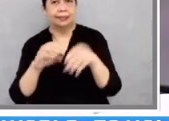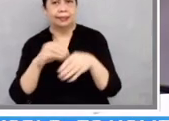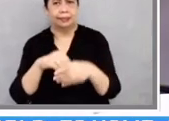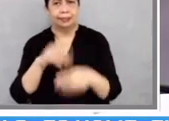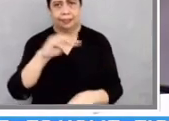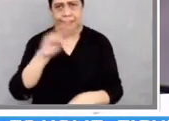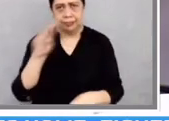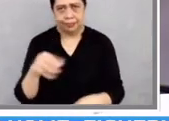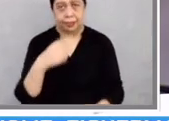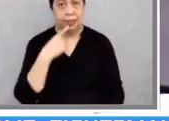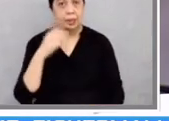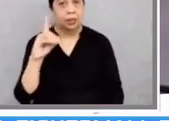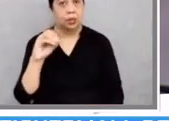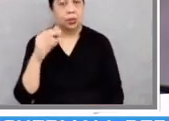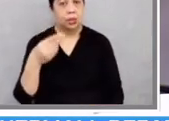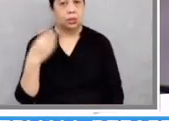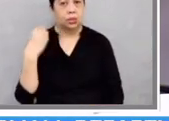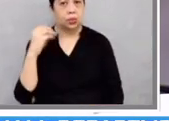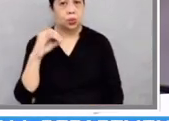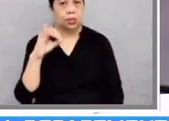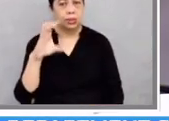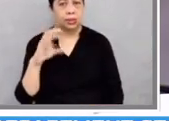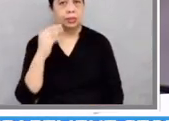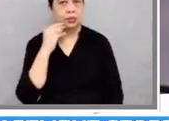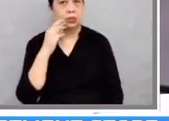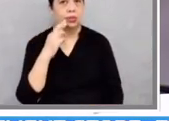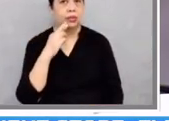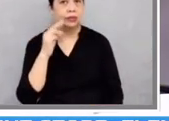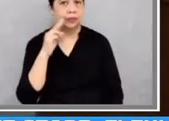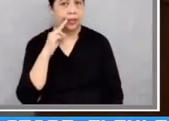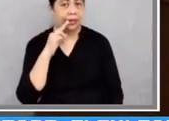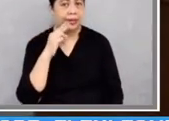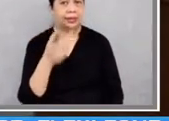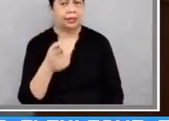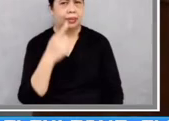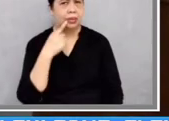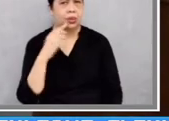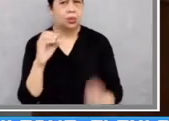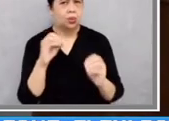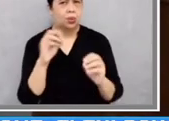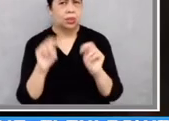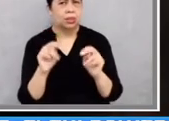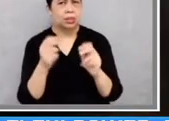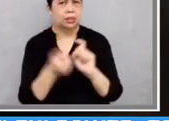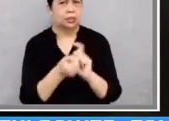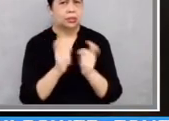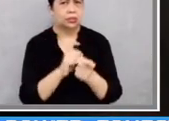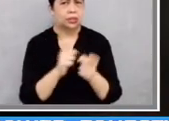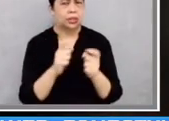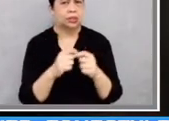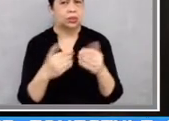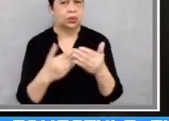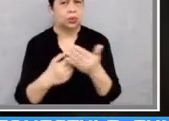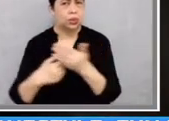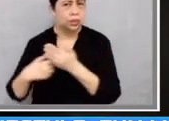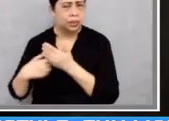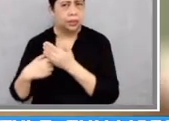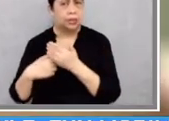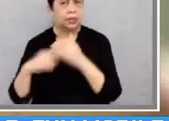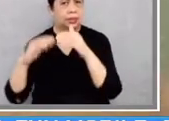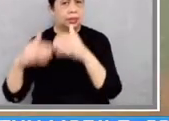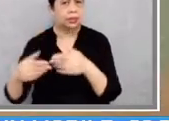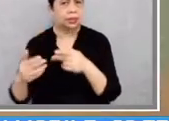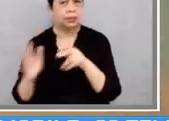rin ni DOH Officer in Charge Maria Rosario Verhere na wala rin kailangang baguhin sa quarantine at isolation